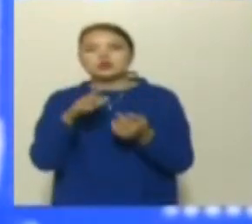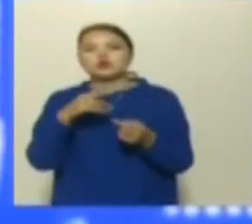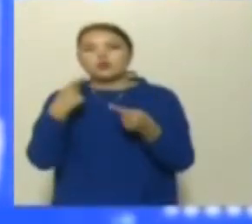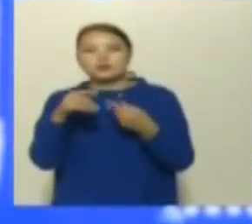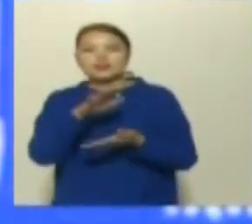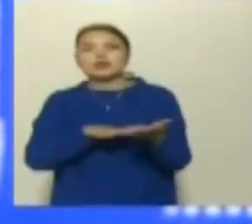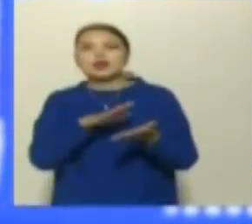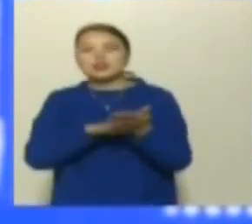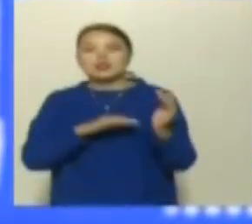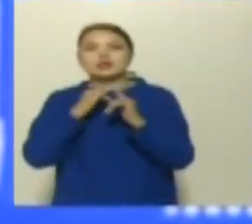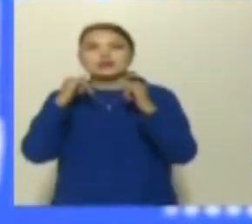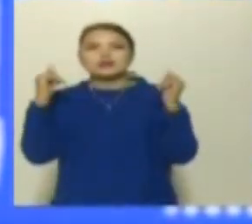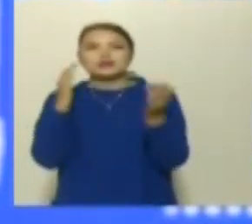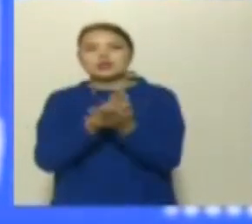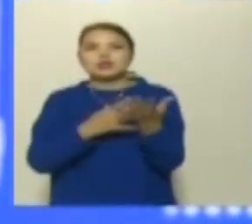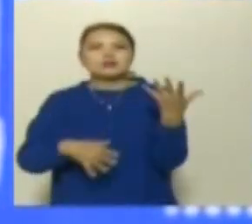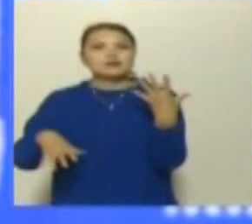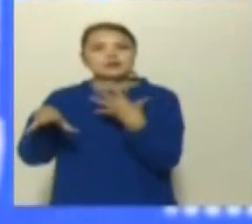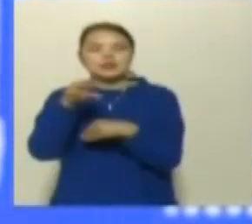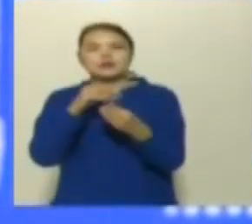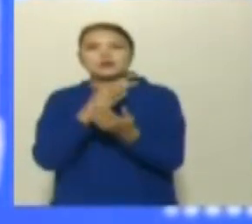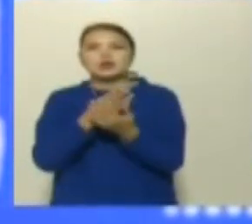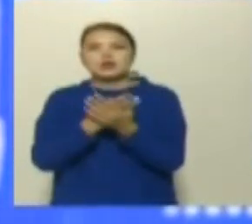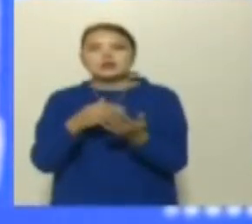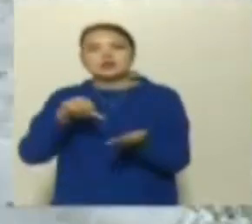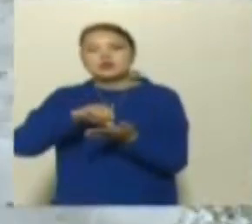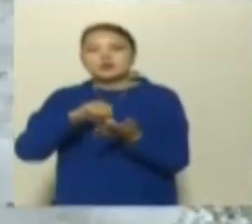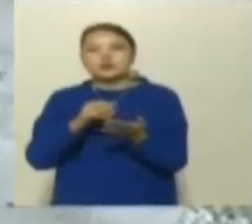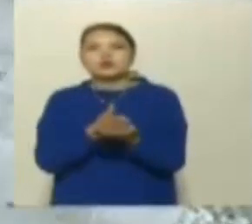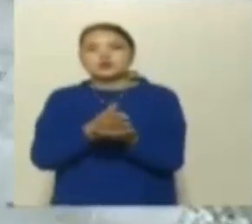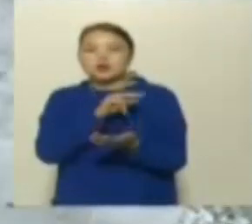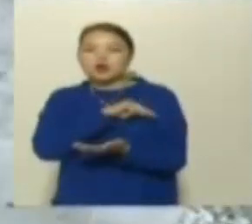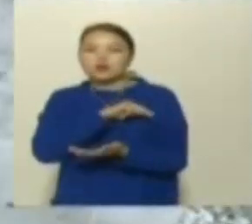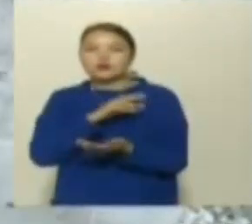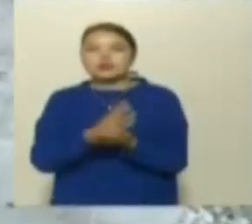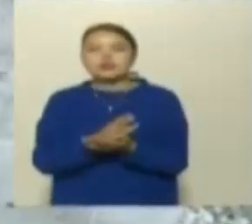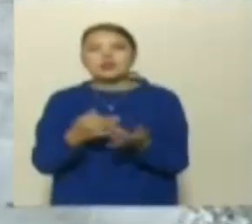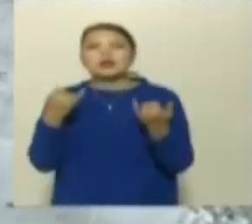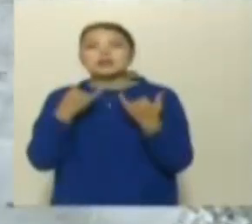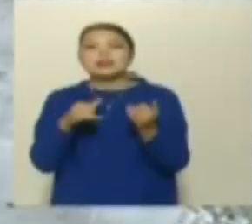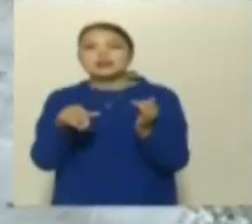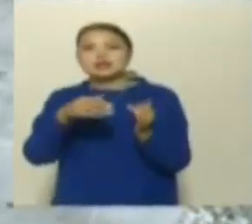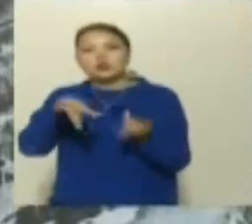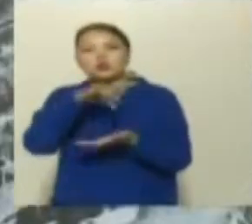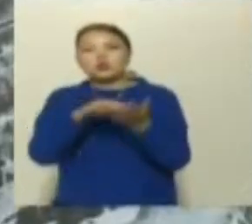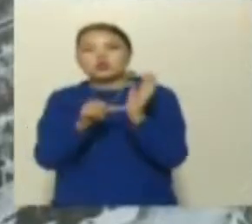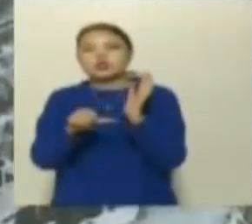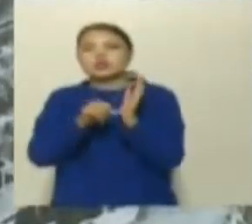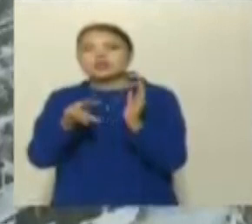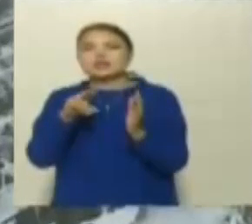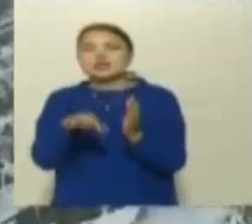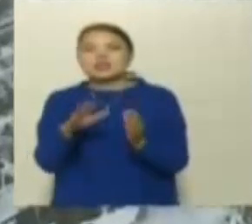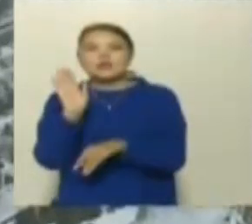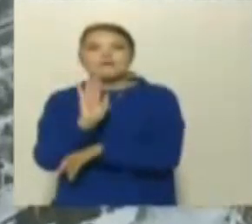дамуы бұл баршамыздың ортақ ісіміз. Салтанатты жиында қаланың 60 жылдығына орай фотокөрме